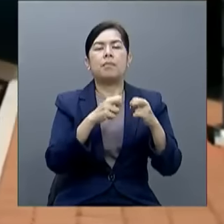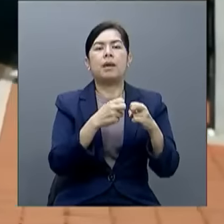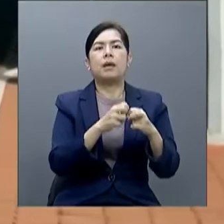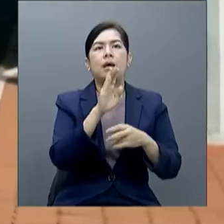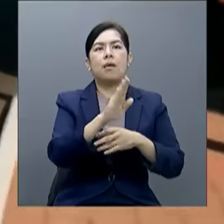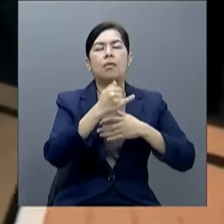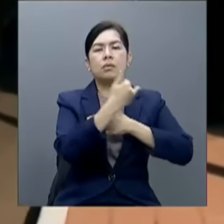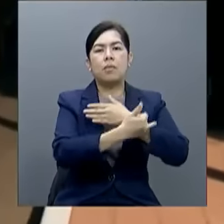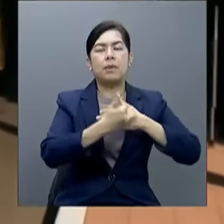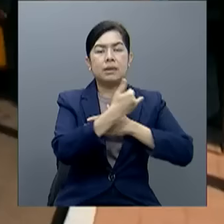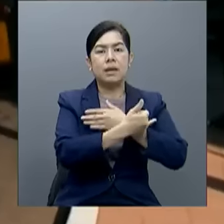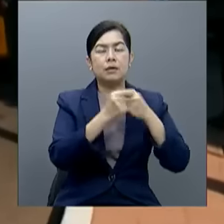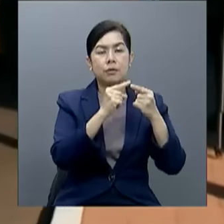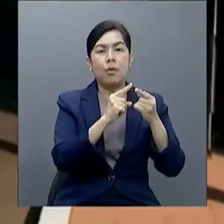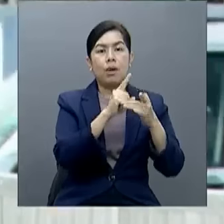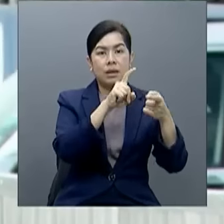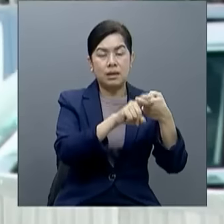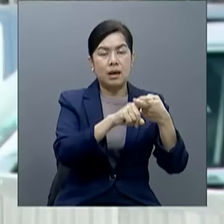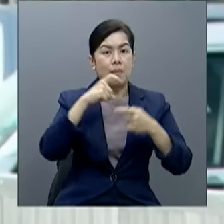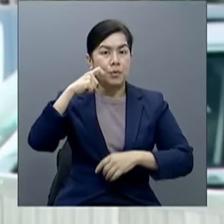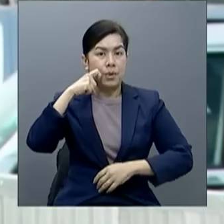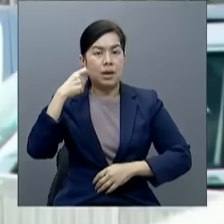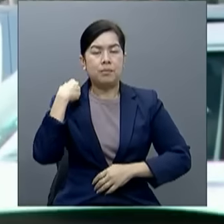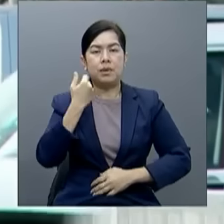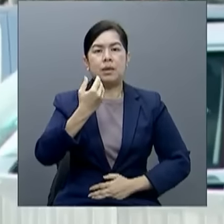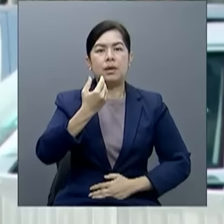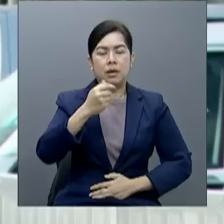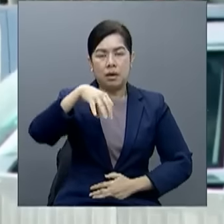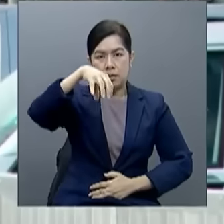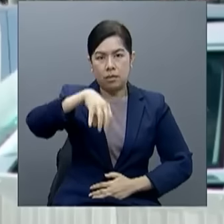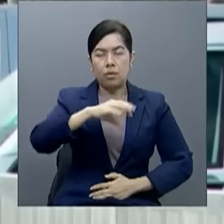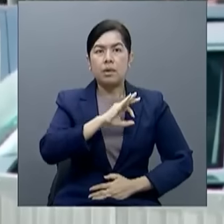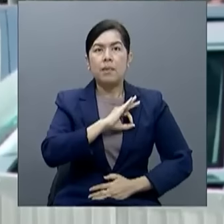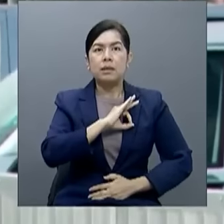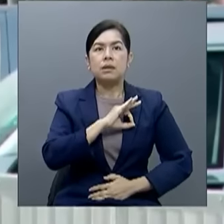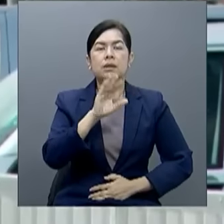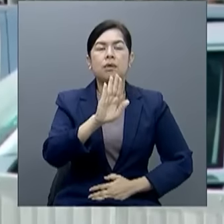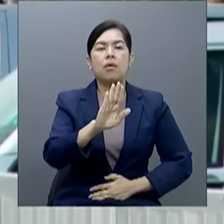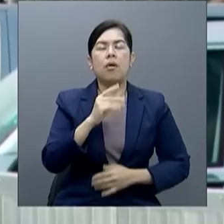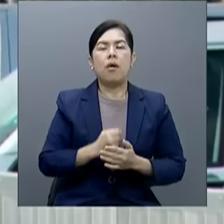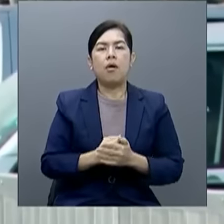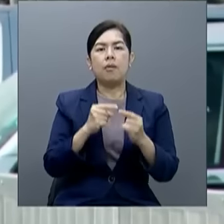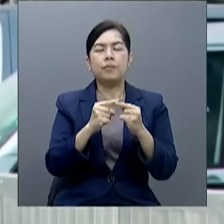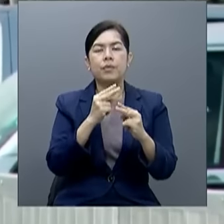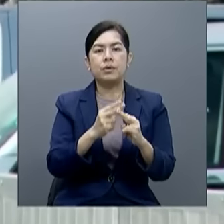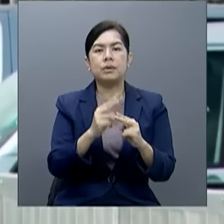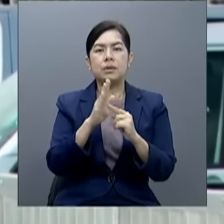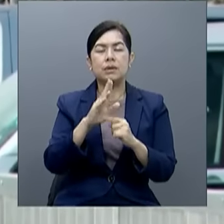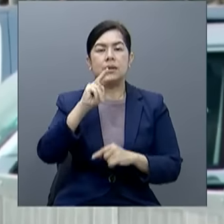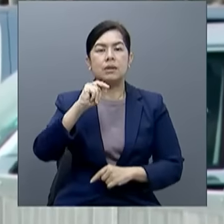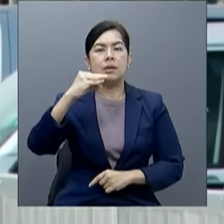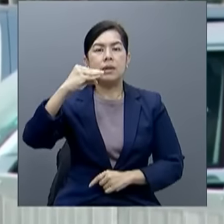ให้หลายประเทศโดยเฉพาะอย่างยิ่งสมาชิกขององค์การสนธิสัญญาแอตแลนติกเหนือหรือเนโตที่ต้องการเสริมเขี้ยวเล็บให้กับตัวเ